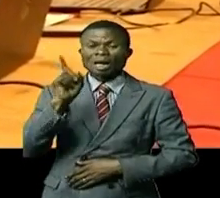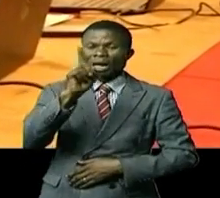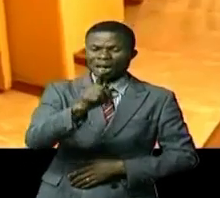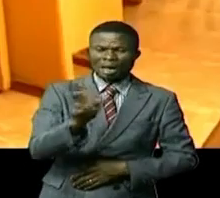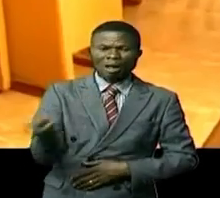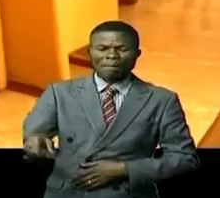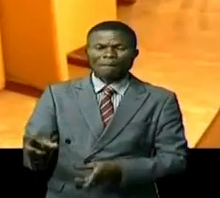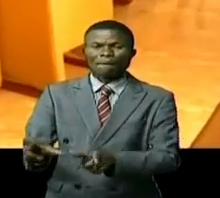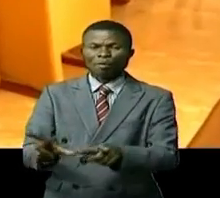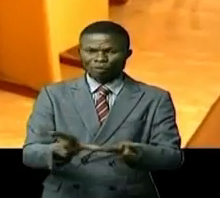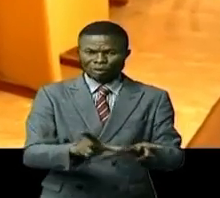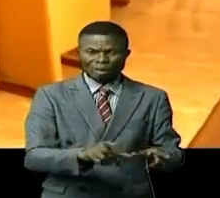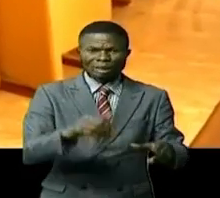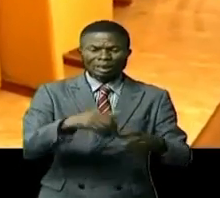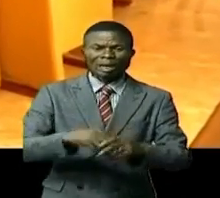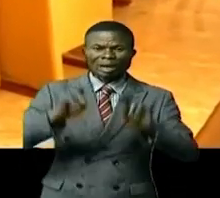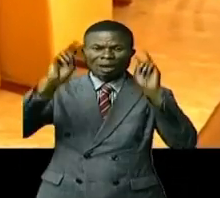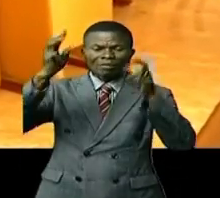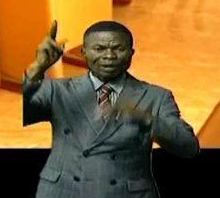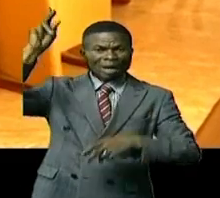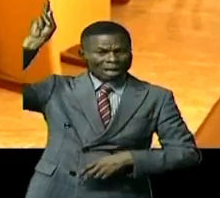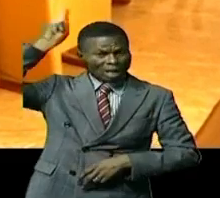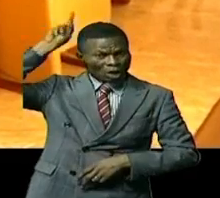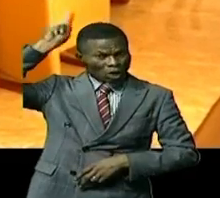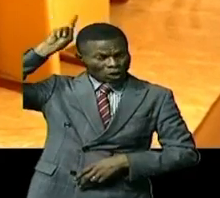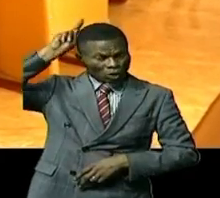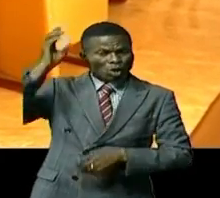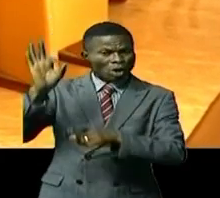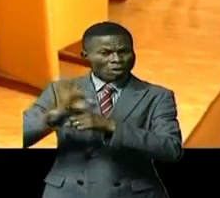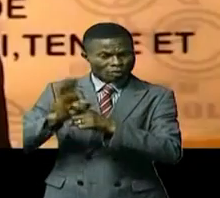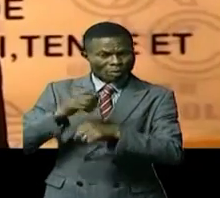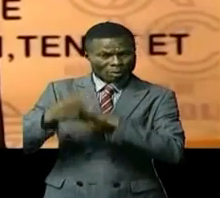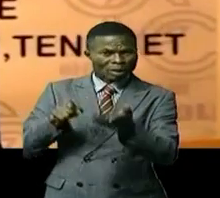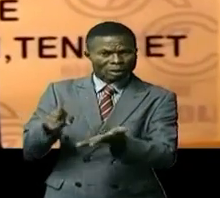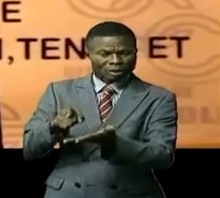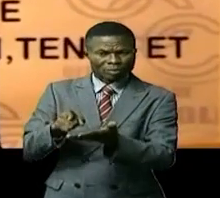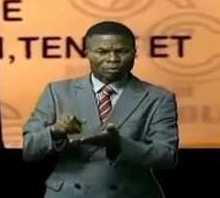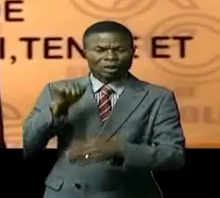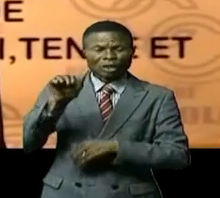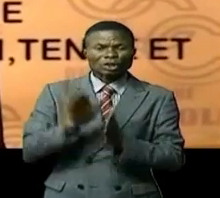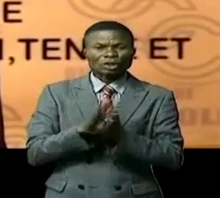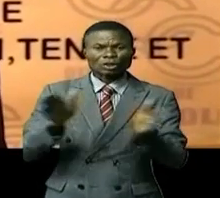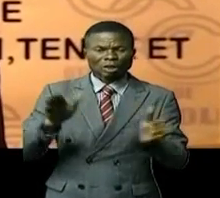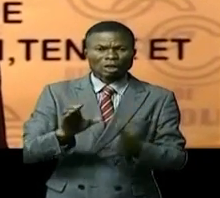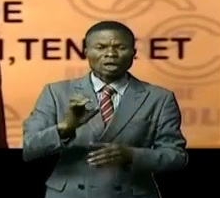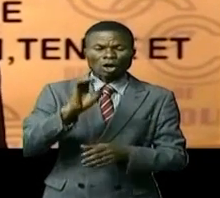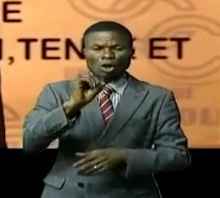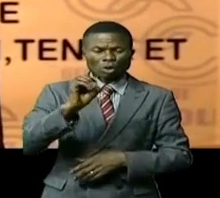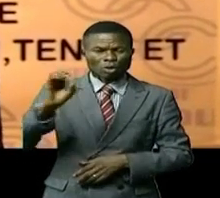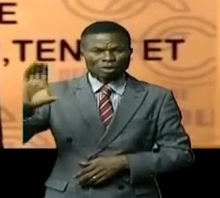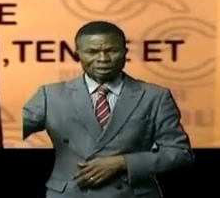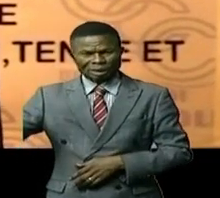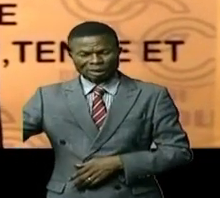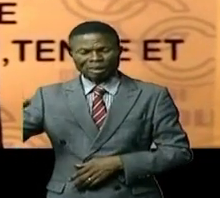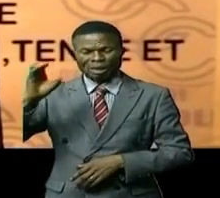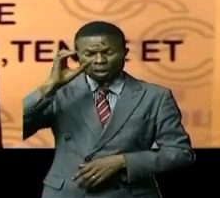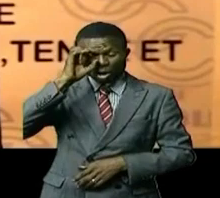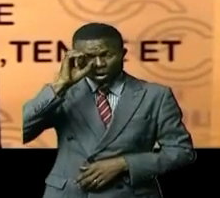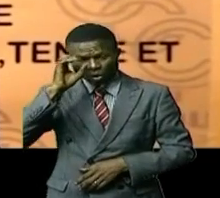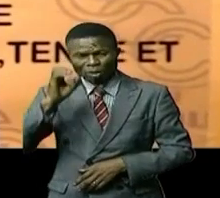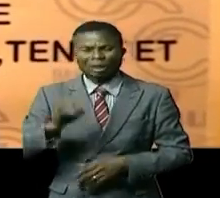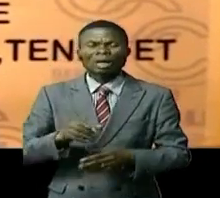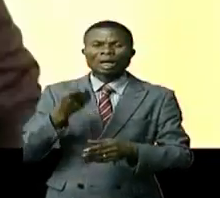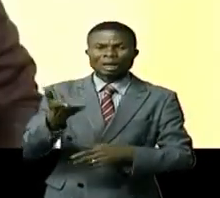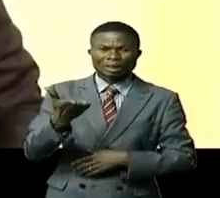Lualaba, précisément à Kolwezi, lieu de la dite formation. Elle est conduite par le directeur général de l'OCC, Gabriel Loubiba. Entrée de